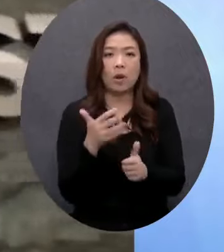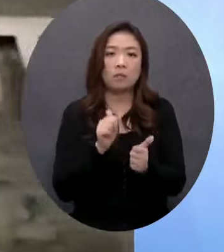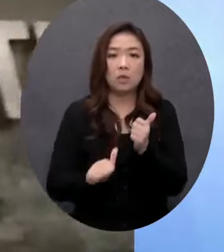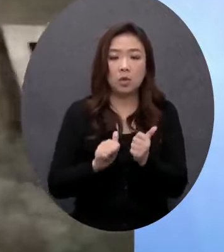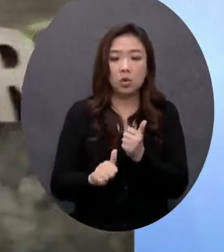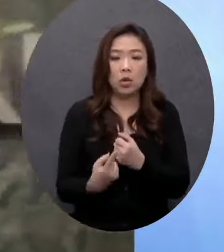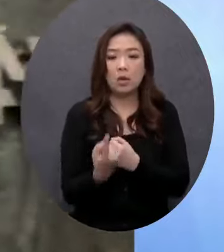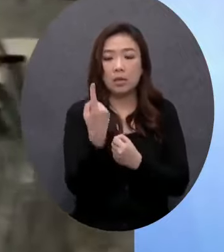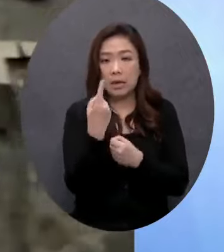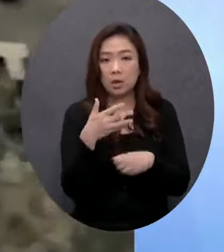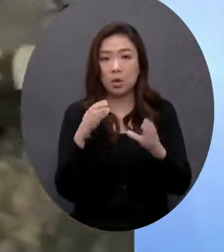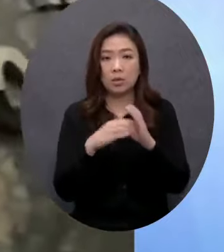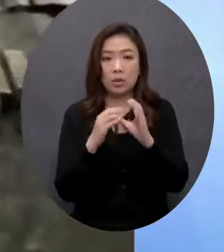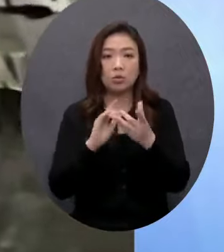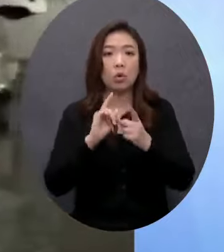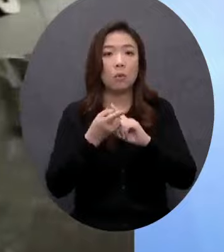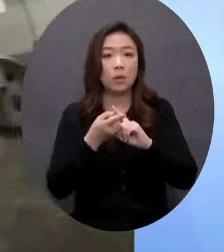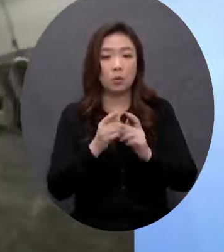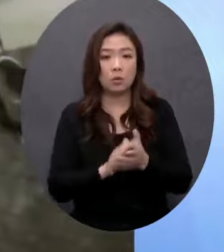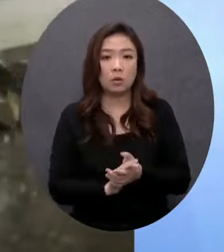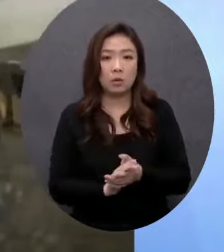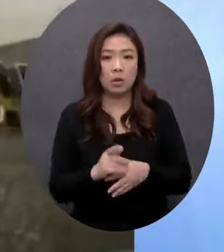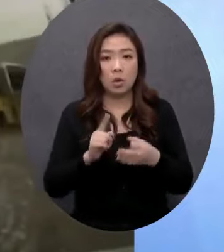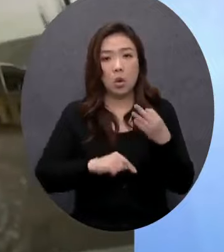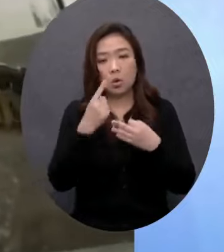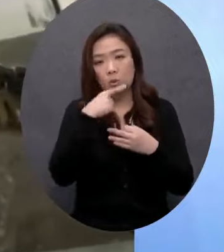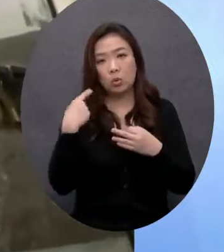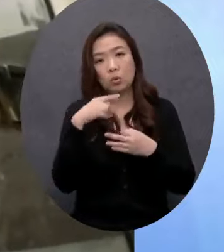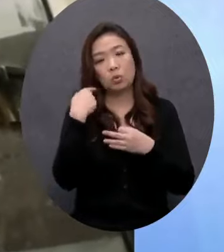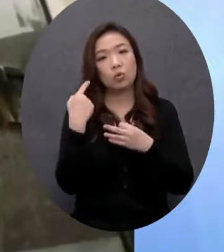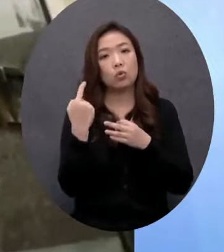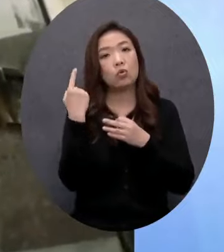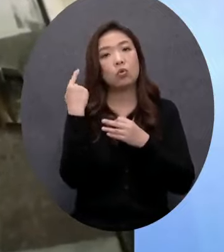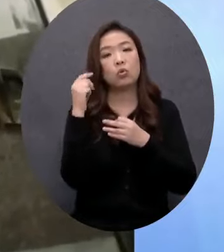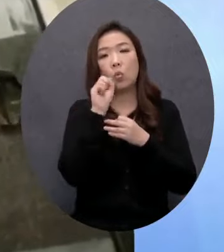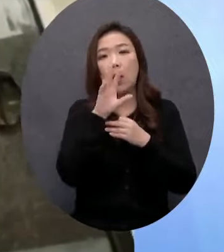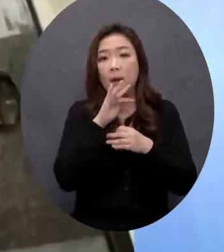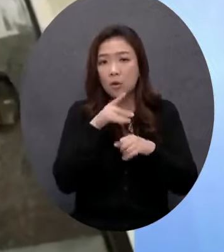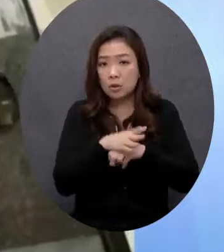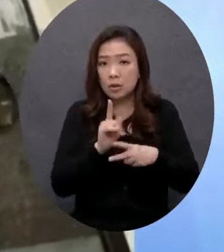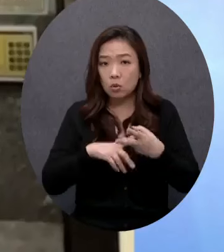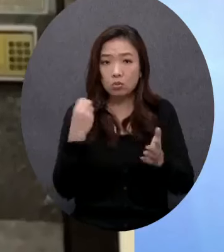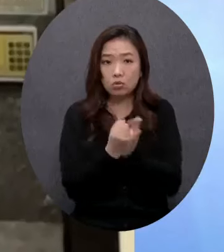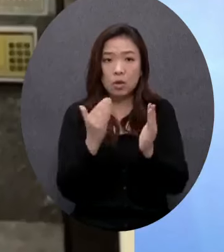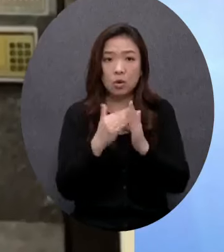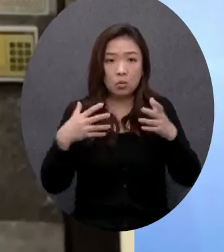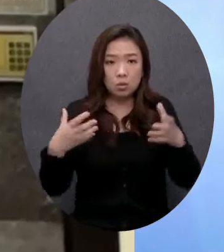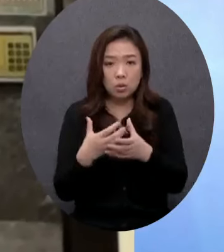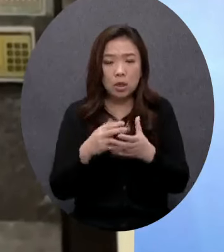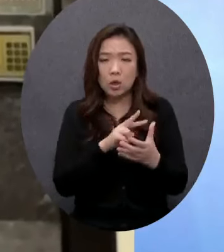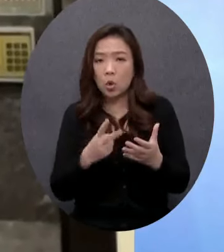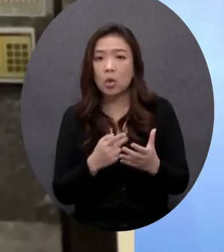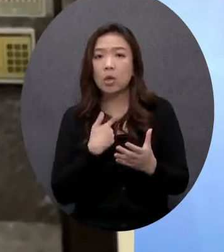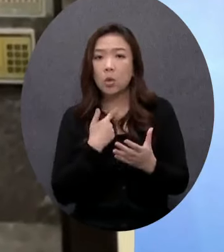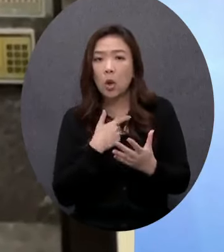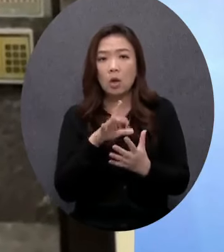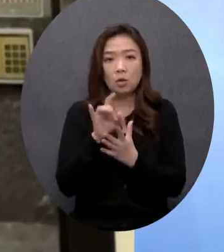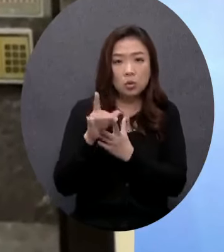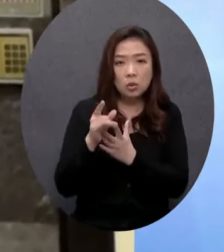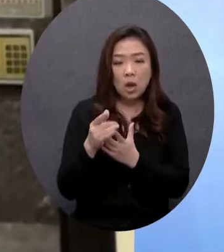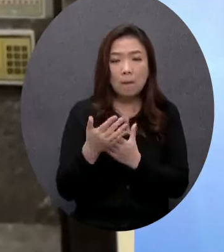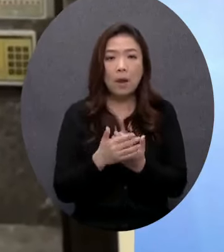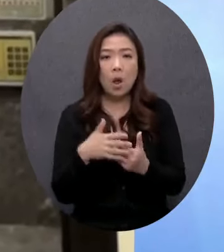位社署署长代表。孙玉涵一再被问到，如果要修改社工注册局的组成，选任和委任成员的比例会